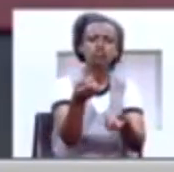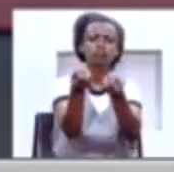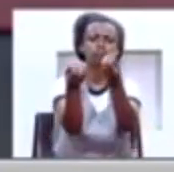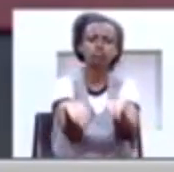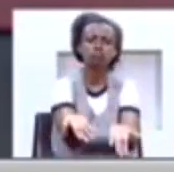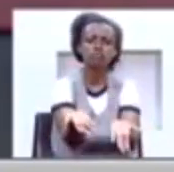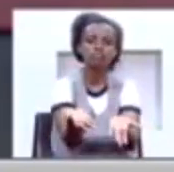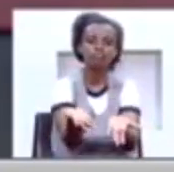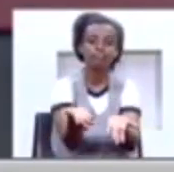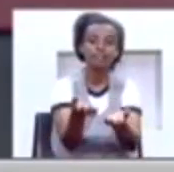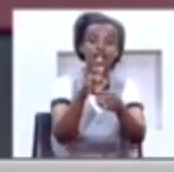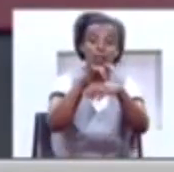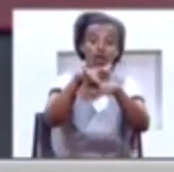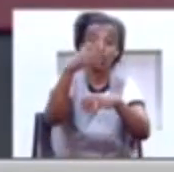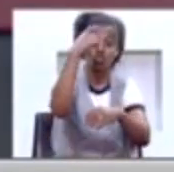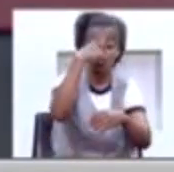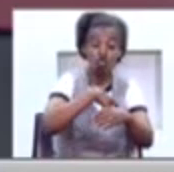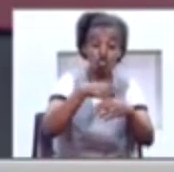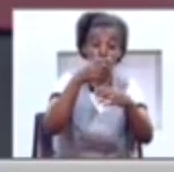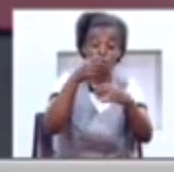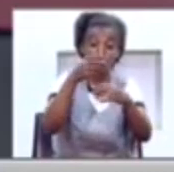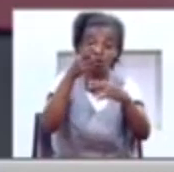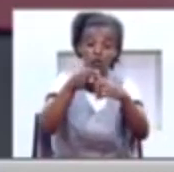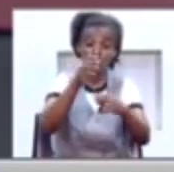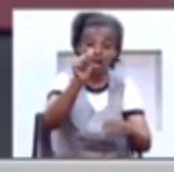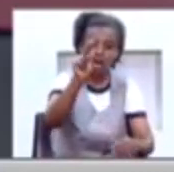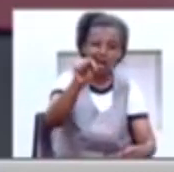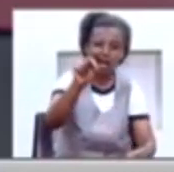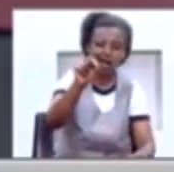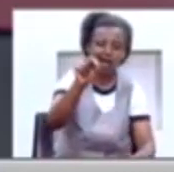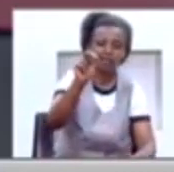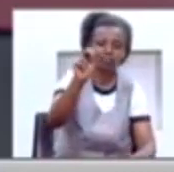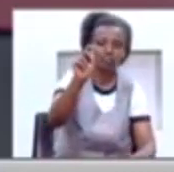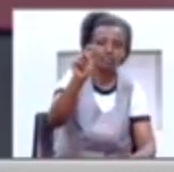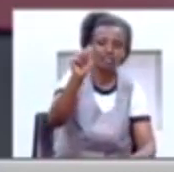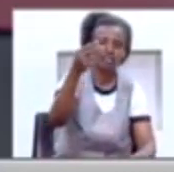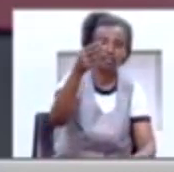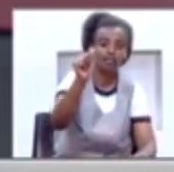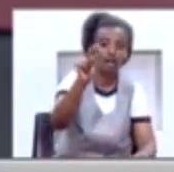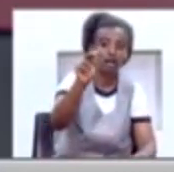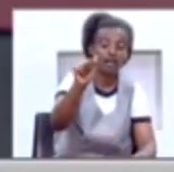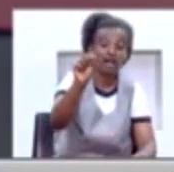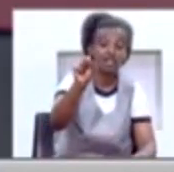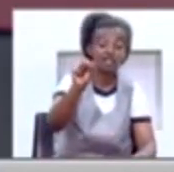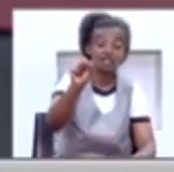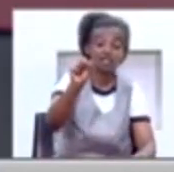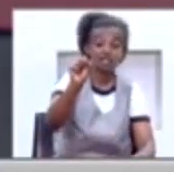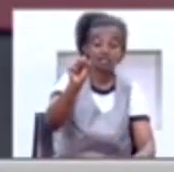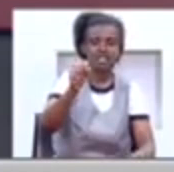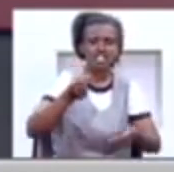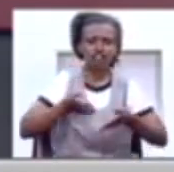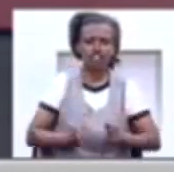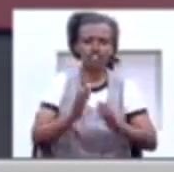prefe mboherereje umuntu witwa Karerangabo Athanase mwene mbaraga na Mukagacinya yavukiye Masagara mu